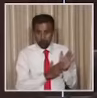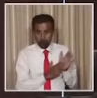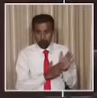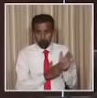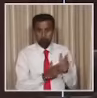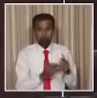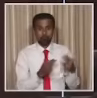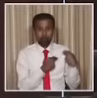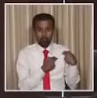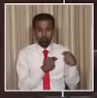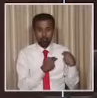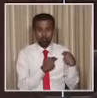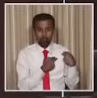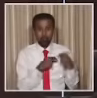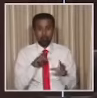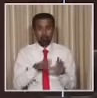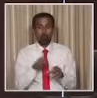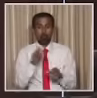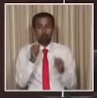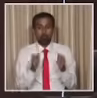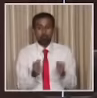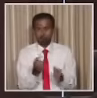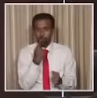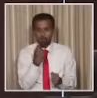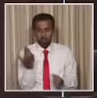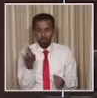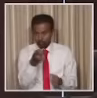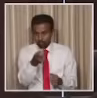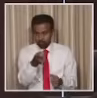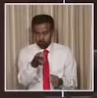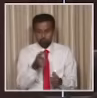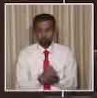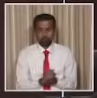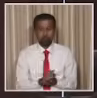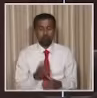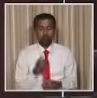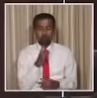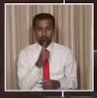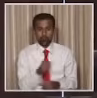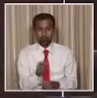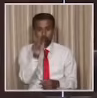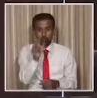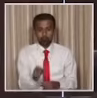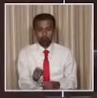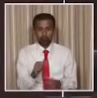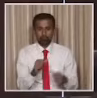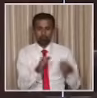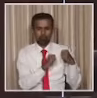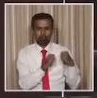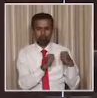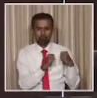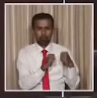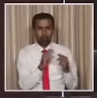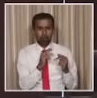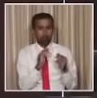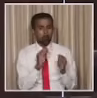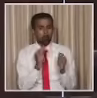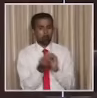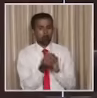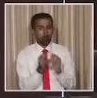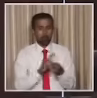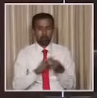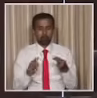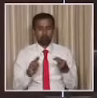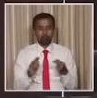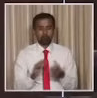මහින්දානන්ද අලුත්ගමගේ මේකට වගකීම කියලා පොතේ පුටුවේ ඉඳගෙන ඔබතුමා කිව්වේ නැද්ද ඒ නිසා අපි කියනවා ඔබතුමාලා වාසිය විතර කරෙන්න එපා රටේ ජනතාවගේ පැත්තට